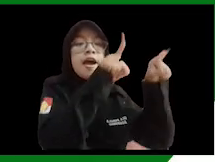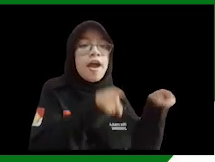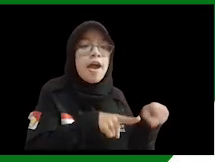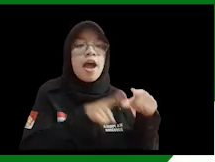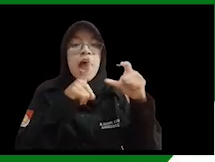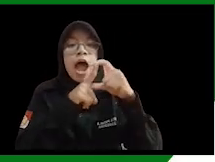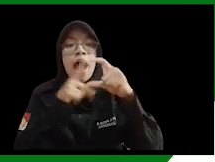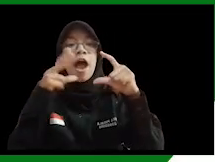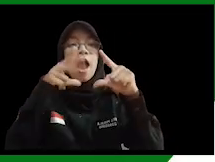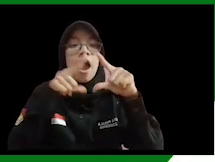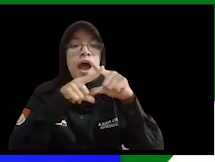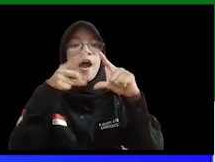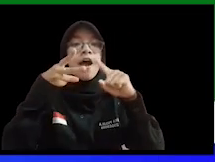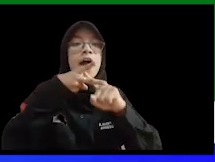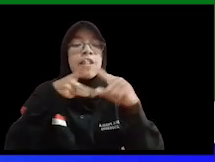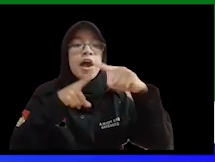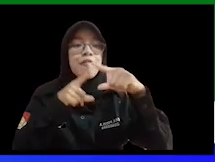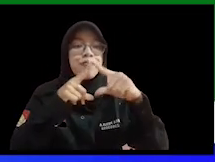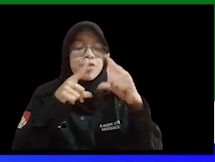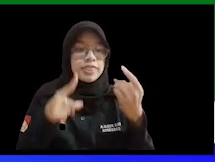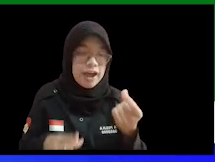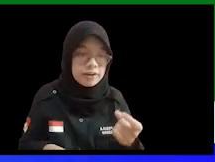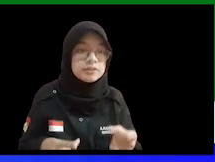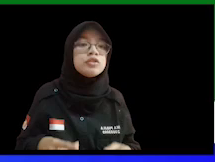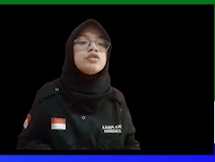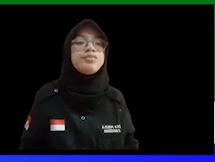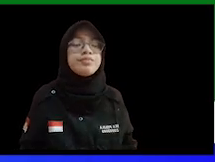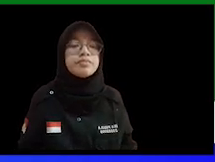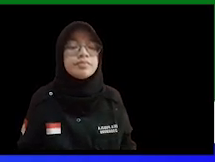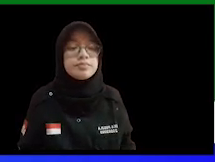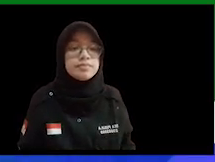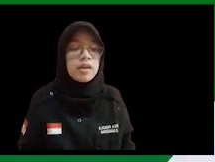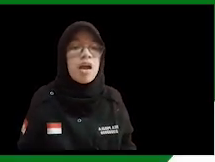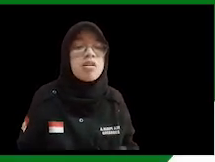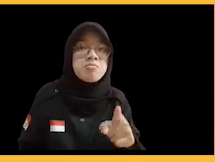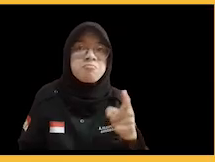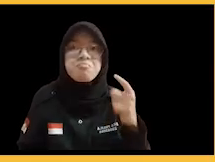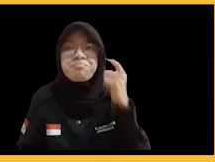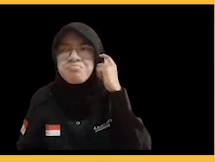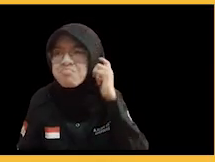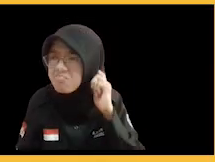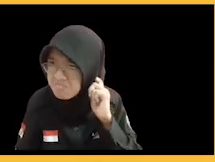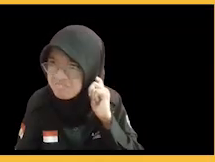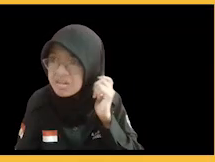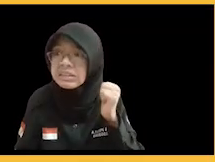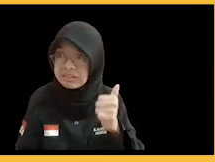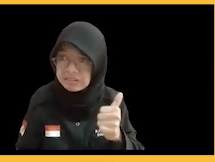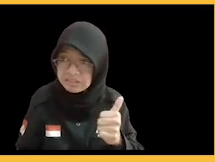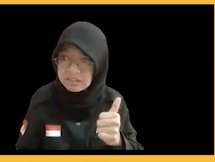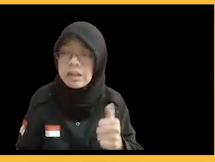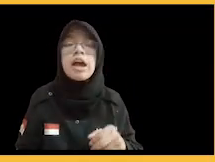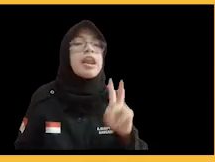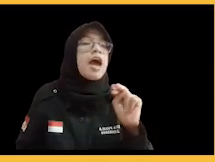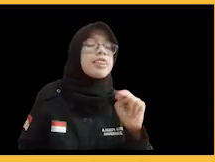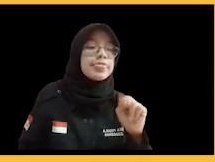Petugas kami akan membantu Anda mendaftar pada antrian sidang sesuai jadwal yang telah ditentukan. Jika Anda membutuhkan alat